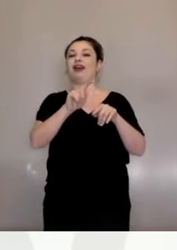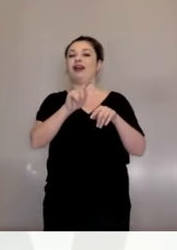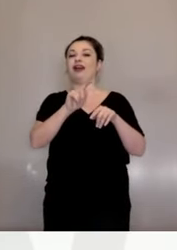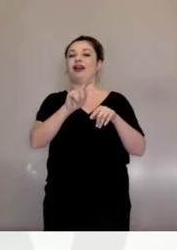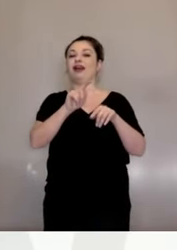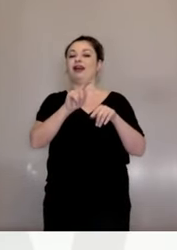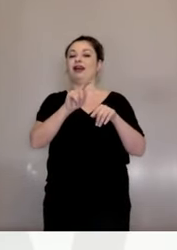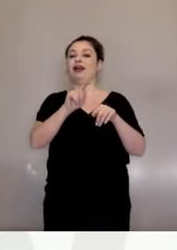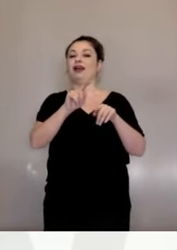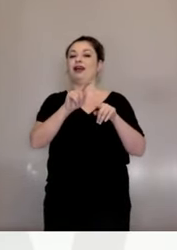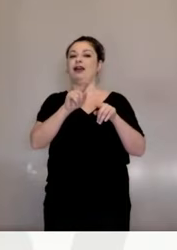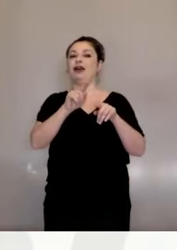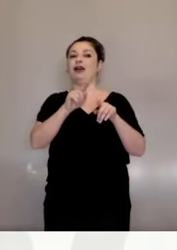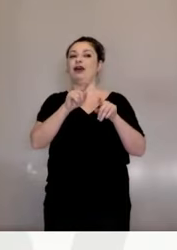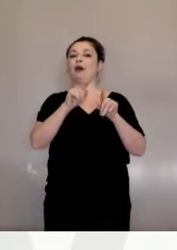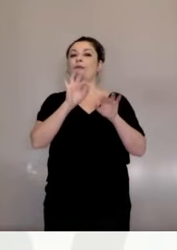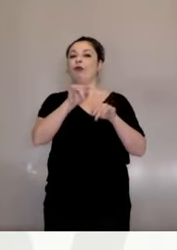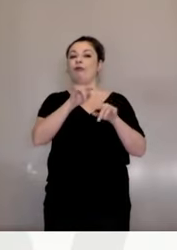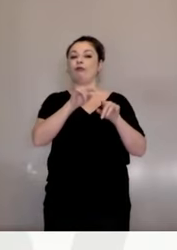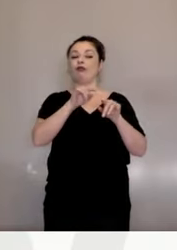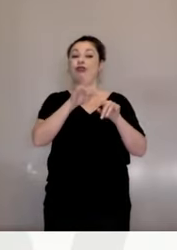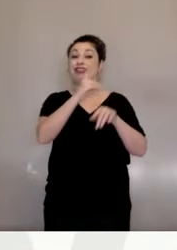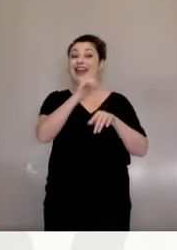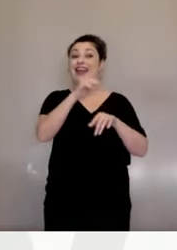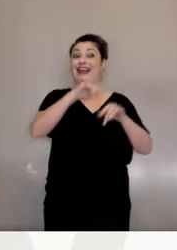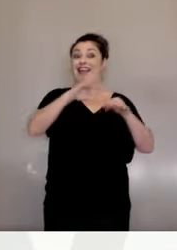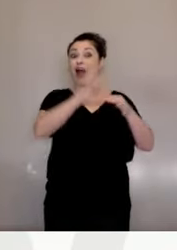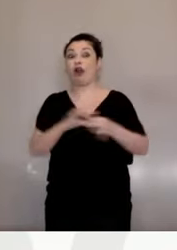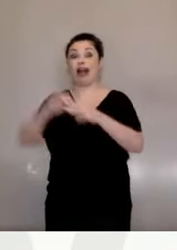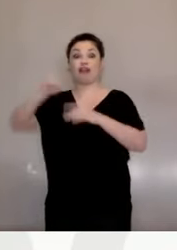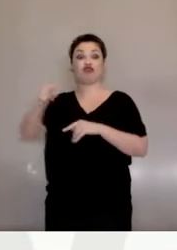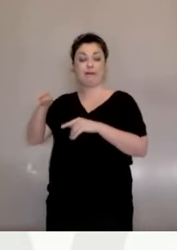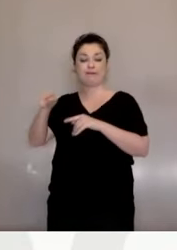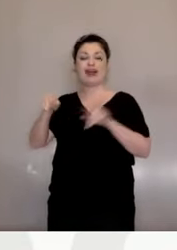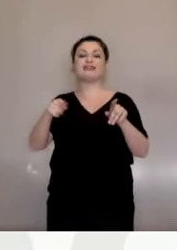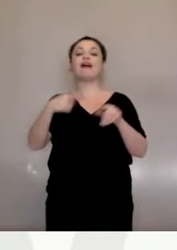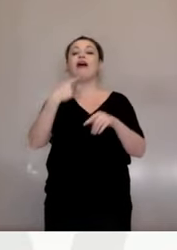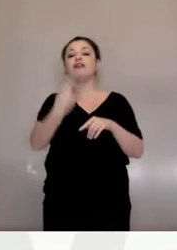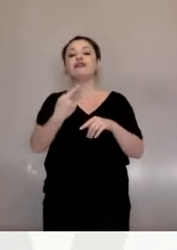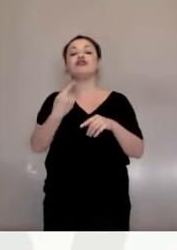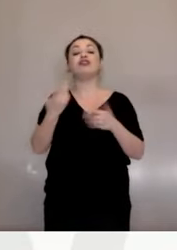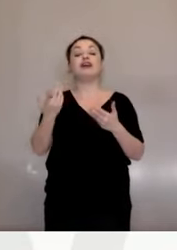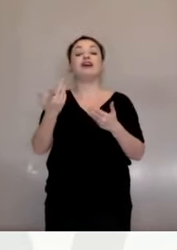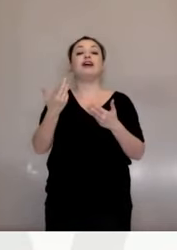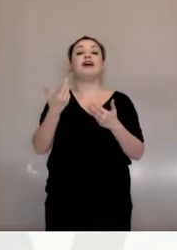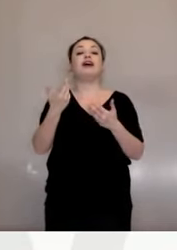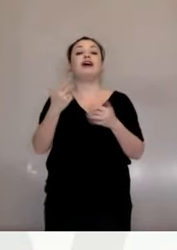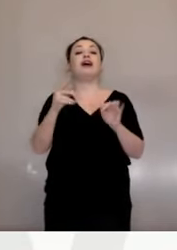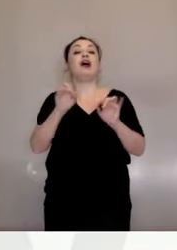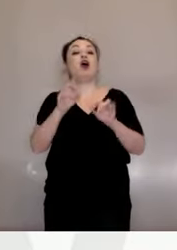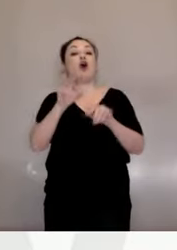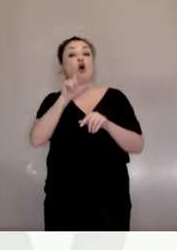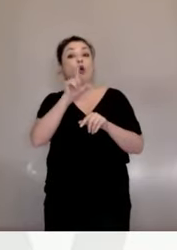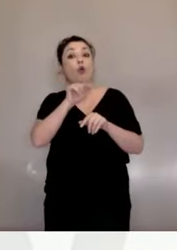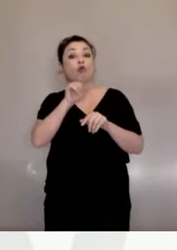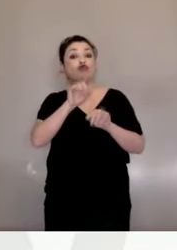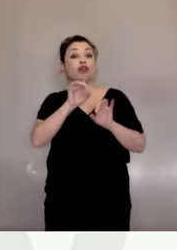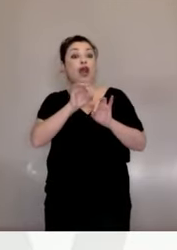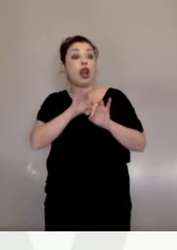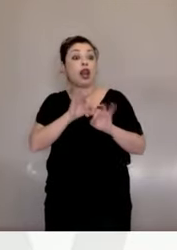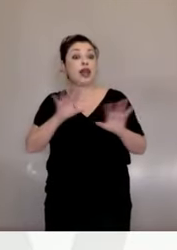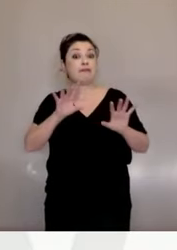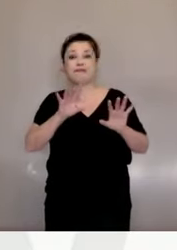dite, di Jabès, dicendo: non l'uccello è libero, ma il